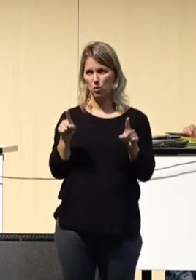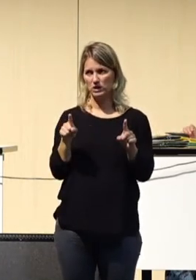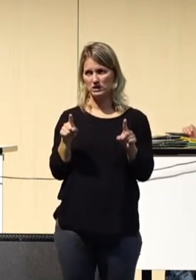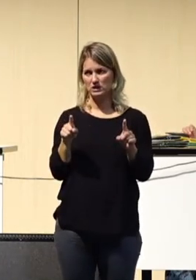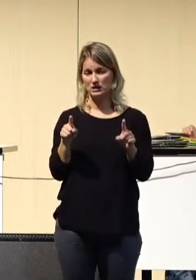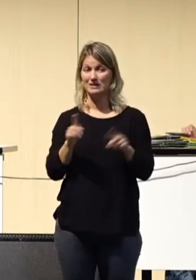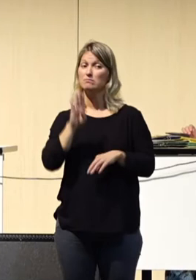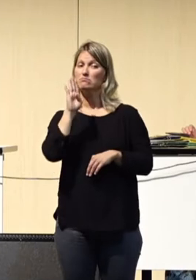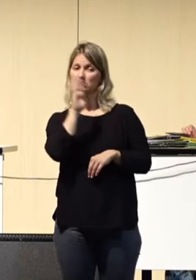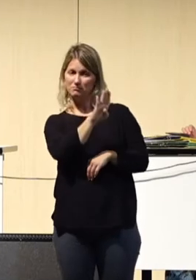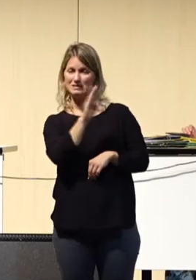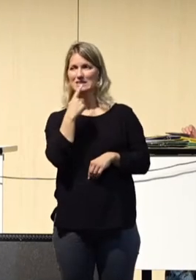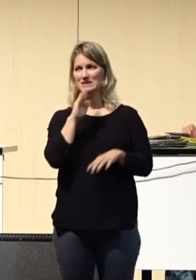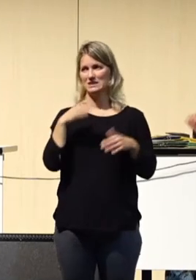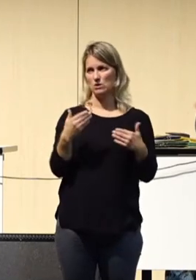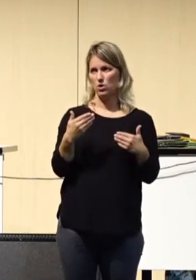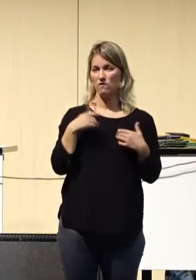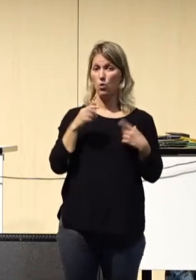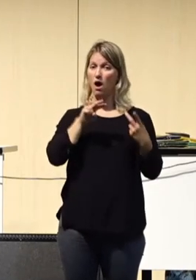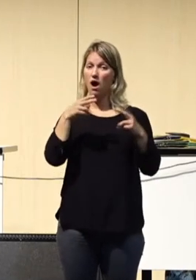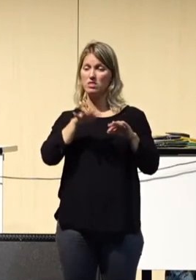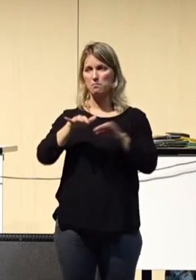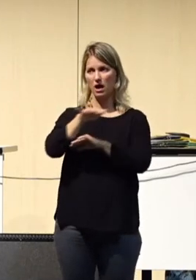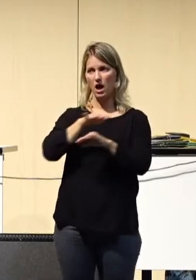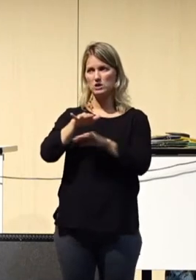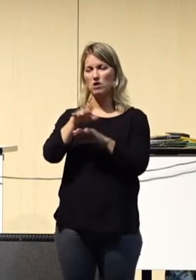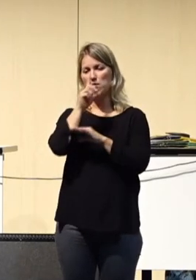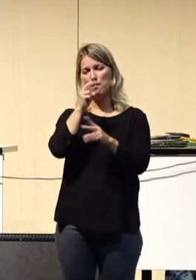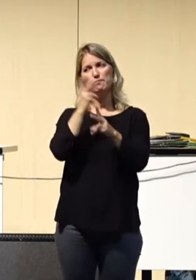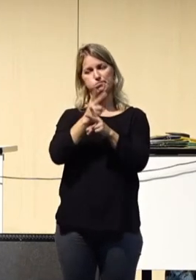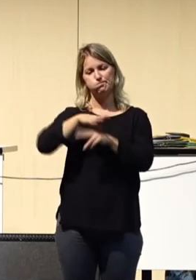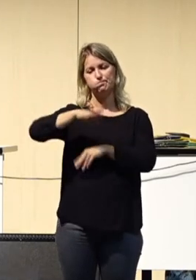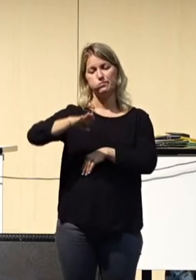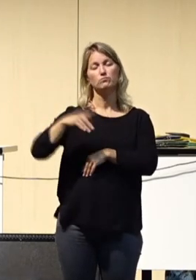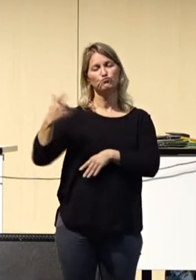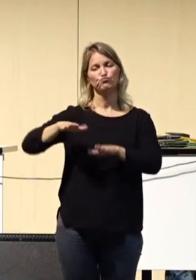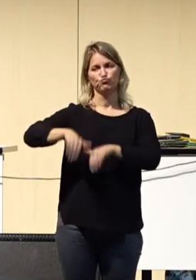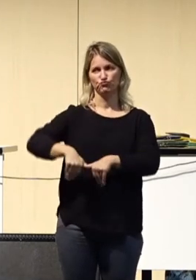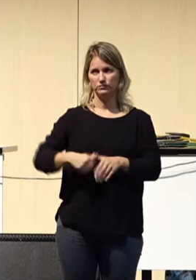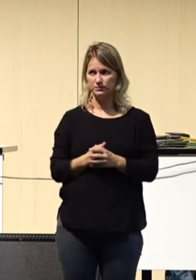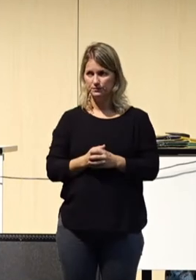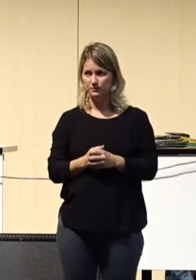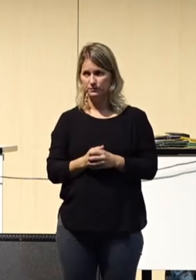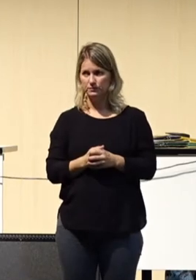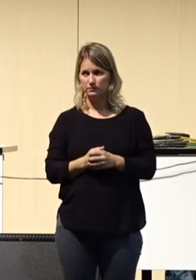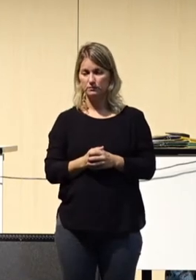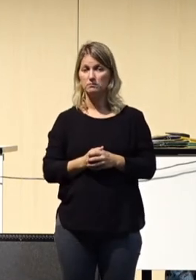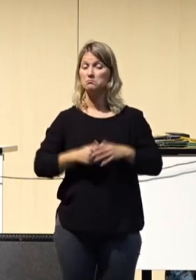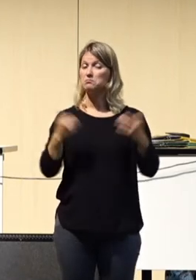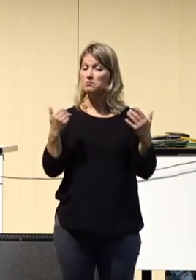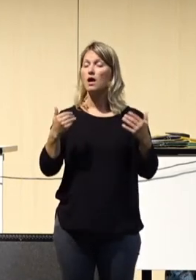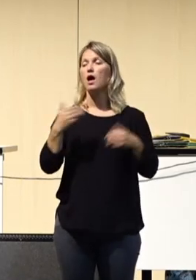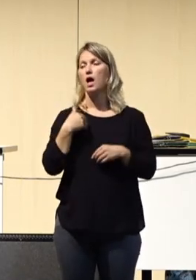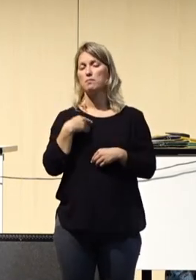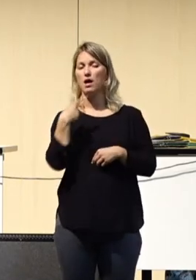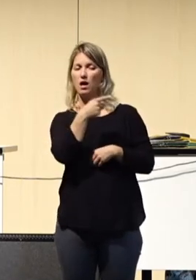Teile. In anderen Bereichen ist das Parken ja nach wie vor geduldet oder erlaubt. Nunmehr beabsichtigt das Straßentiefbauamt zu prüfen, ob